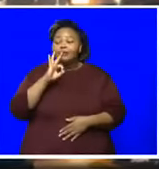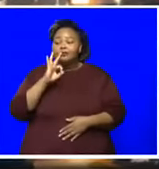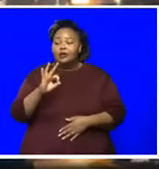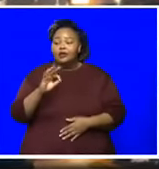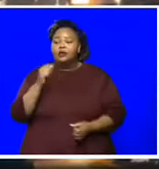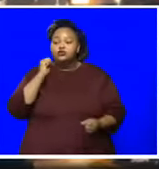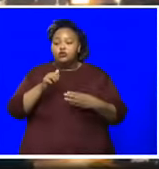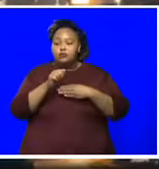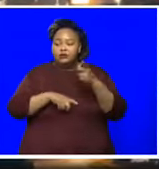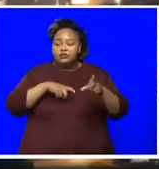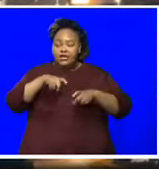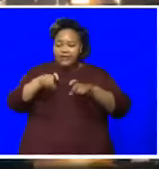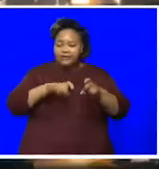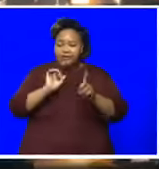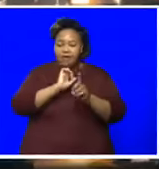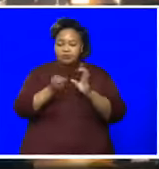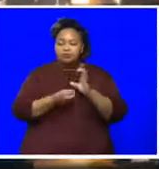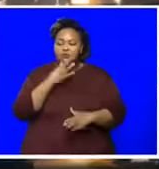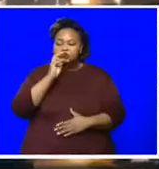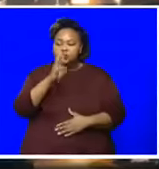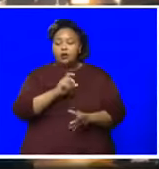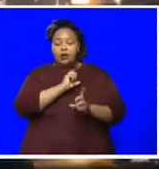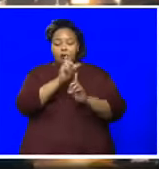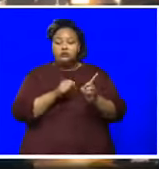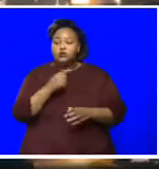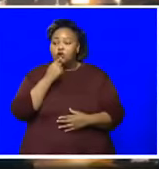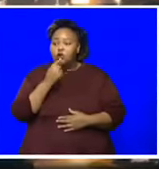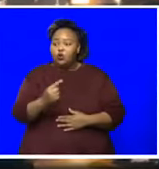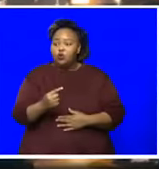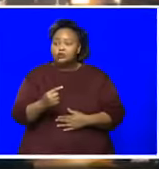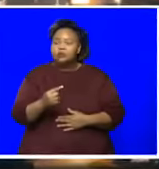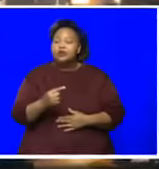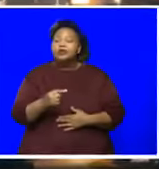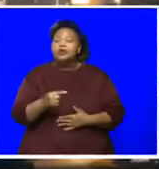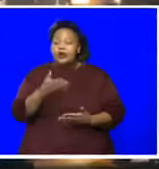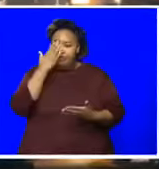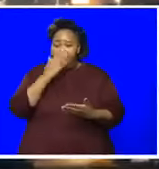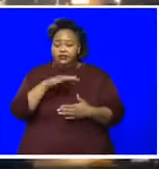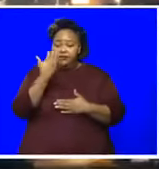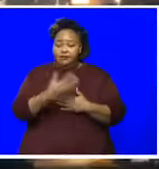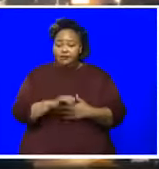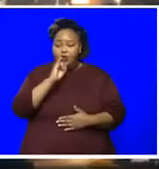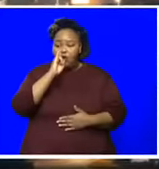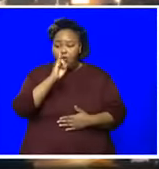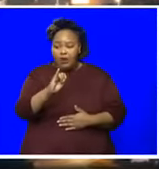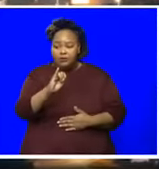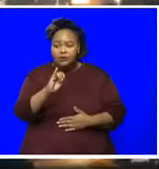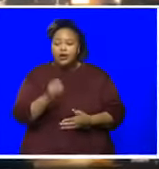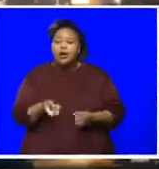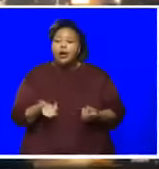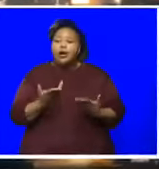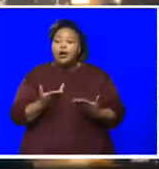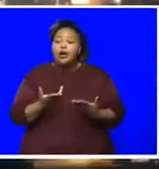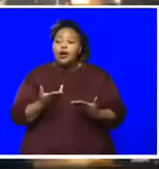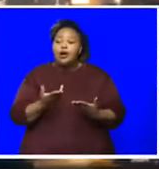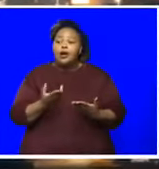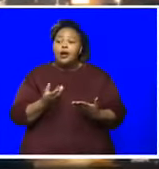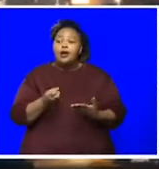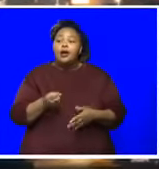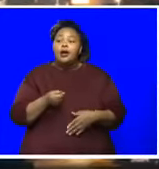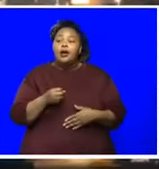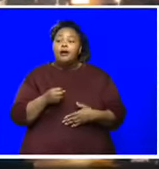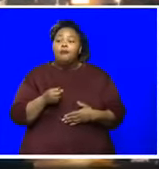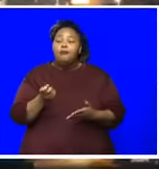enyangeni letako. Simelane uthi lebenta isemester ekuqala labatawuphinza babhale lihlolo lakuphela